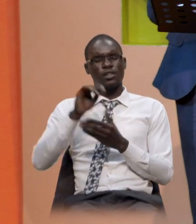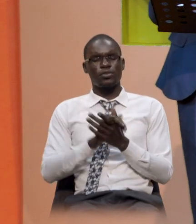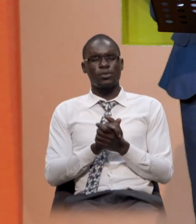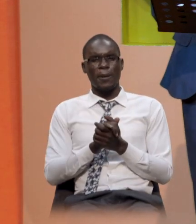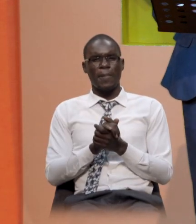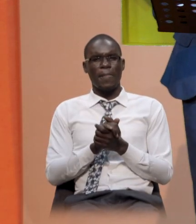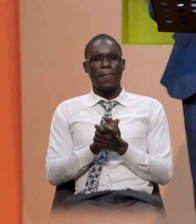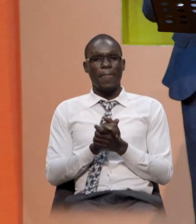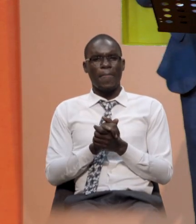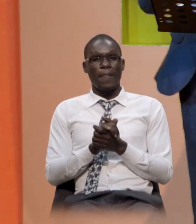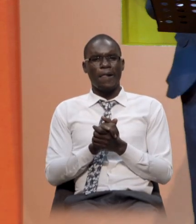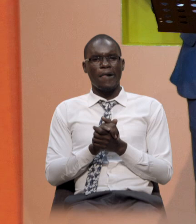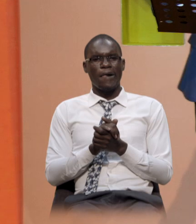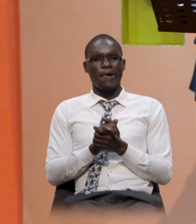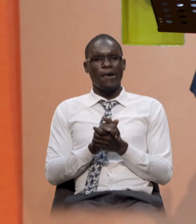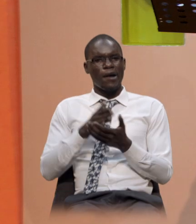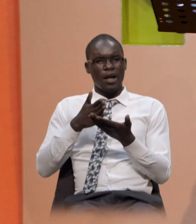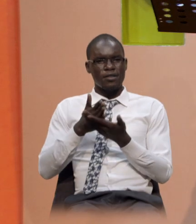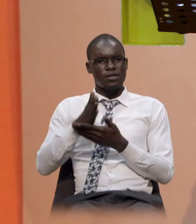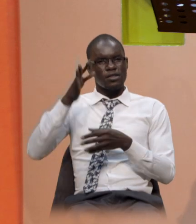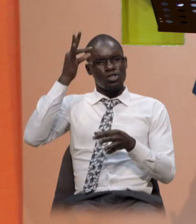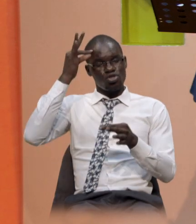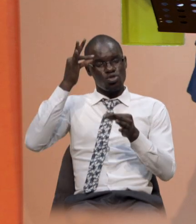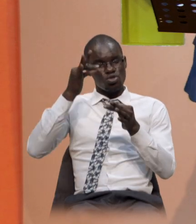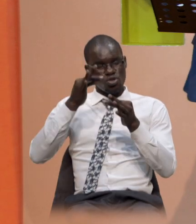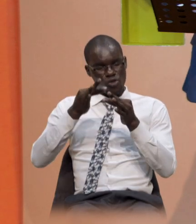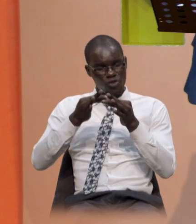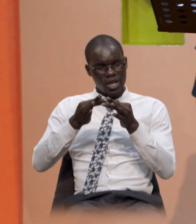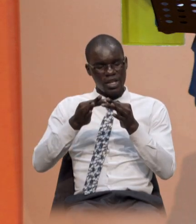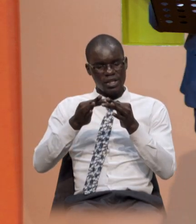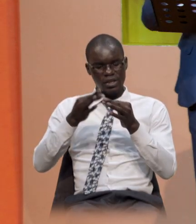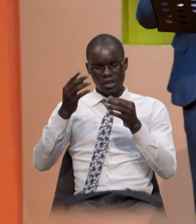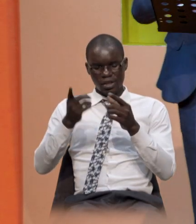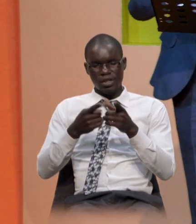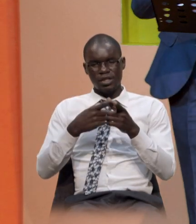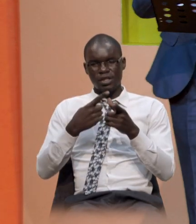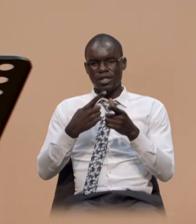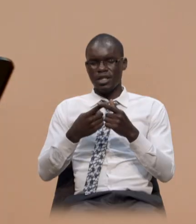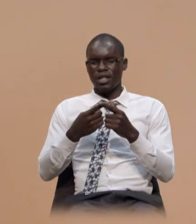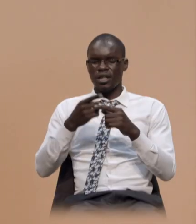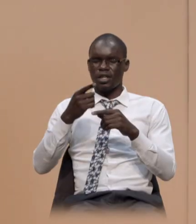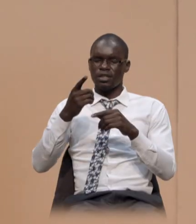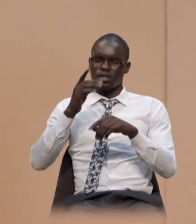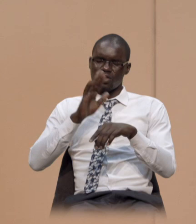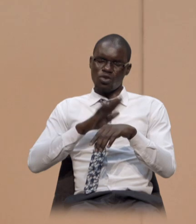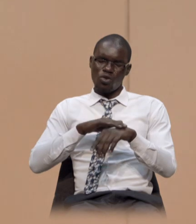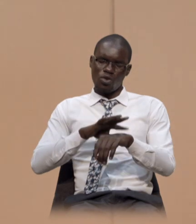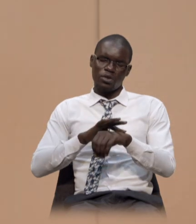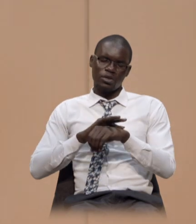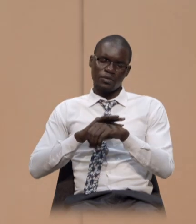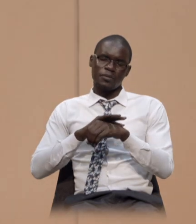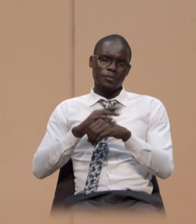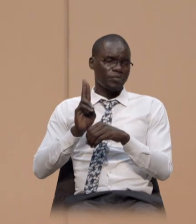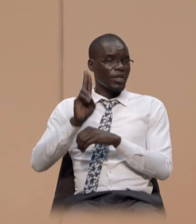uniinue juu, kwa imani hata mbingu